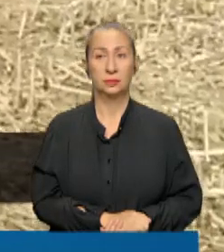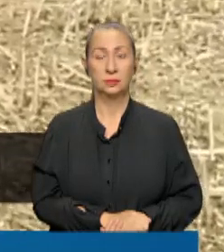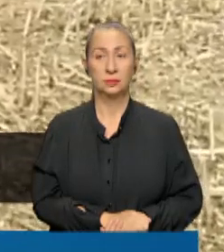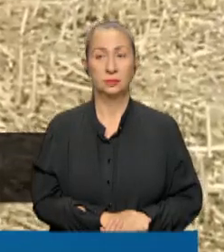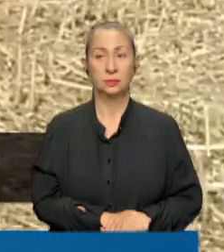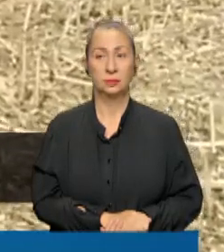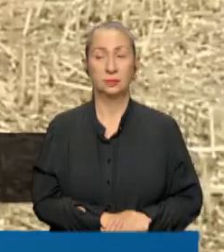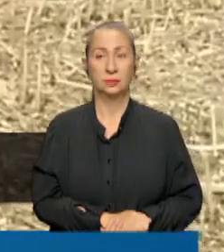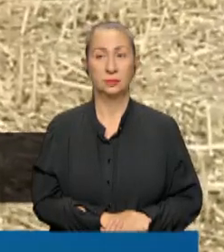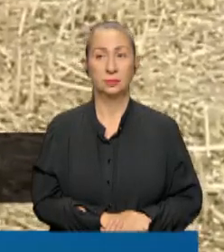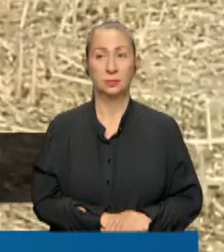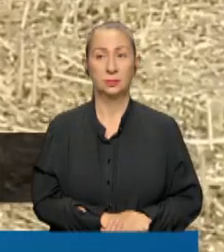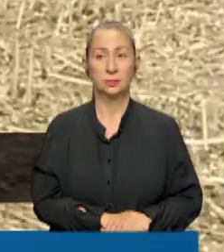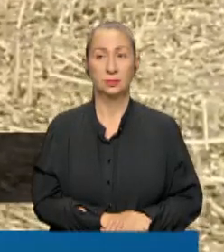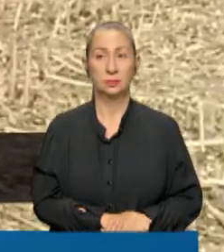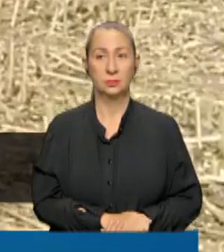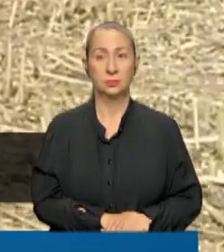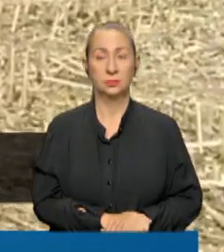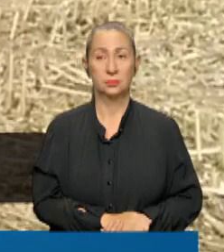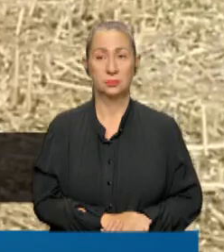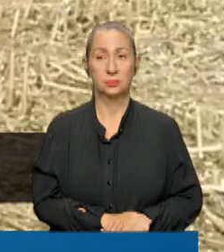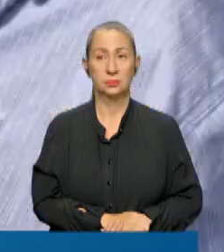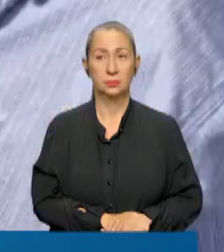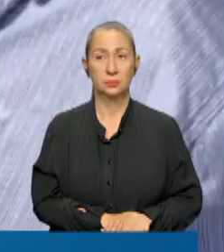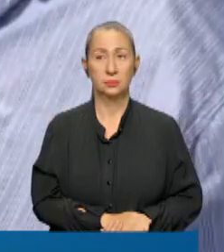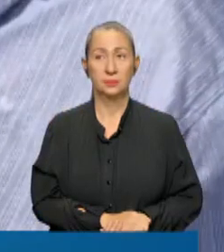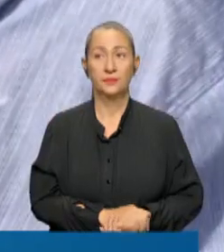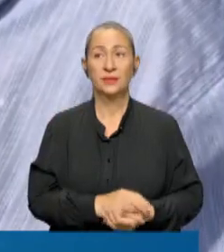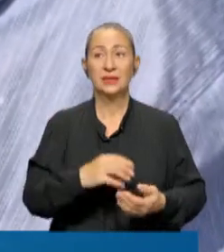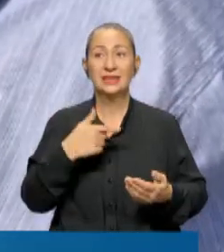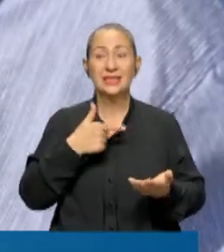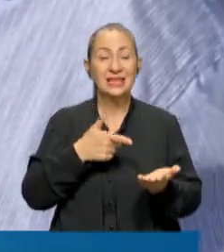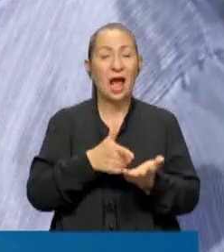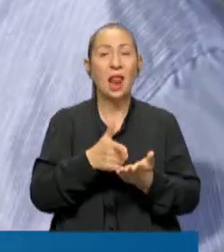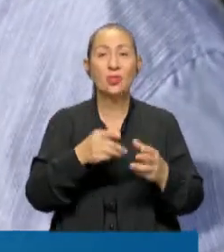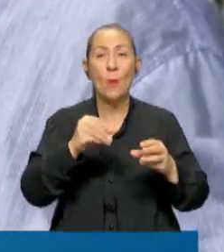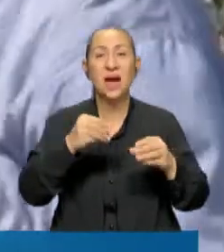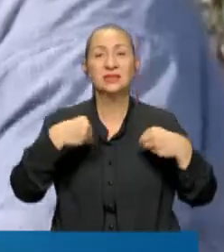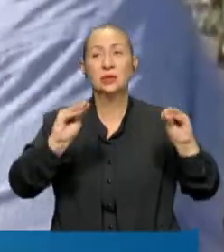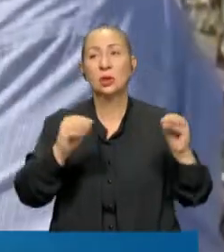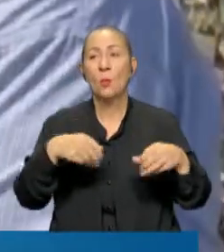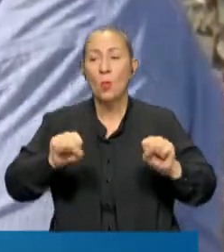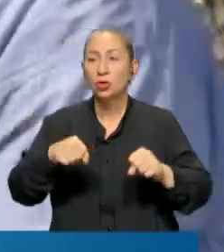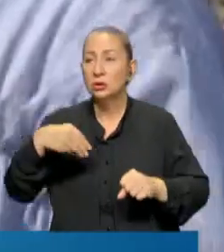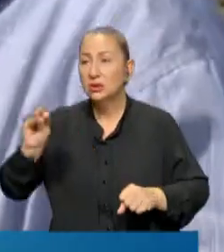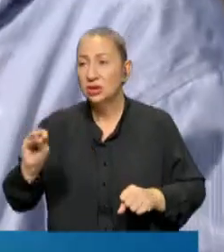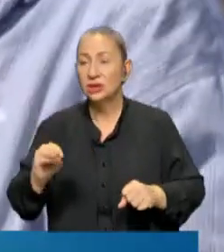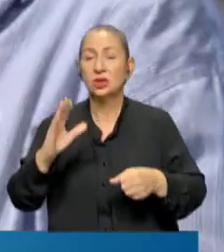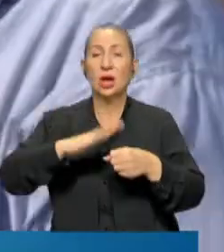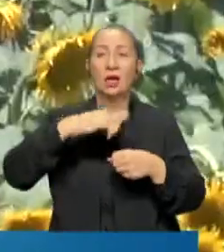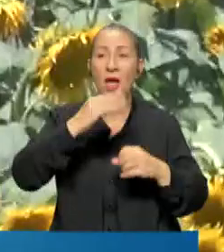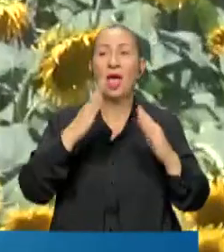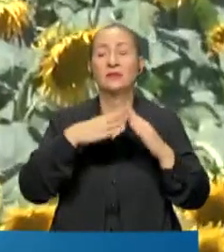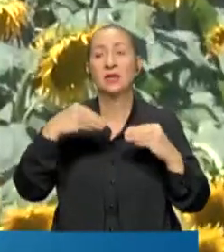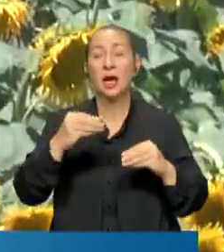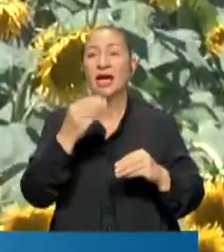Bizim ayçiçekler de arabalarda kaldı. Alan yok, satan yok. Zarla satacağız. Başka çaresi var mı? Motorumuzu satacağız, evimizi